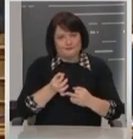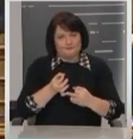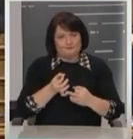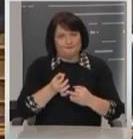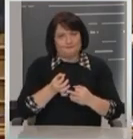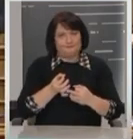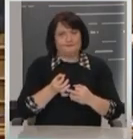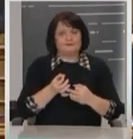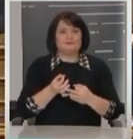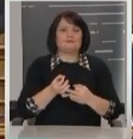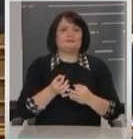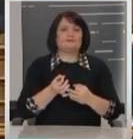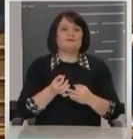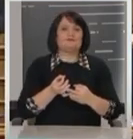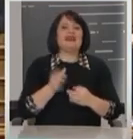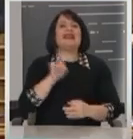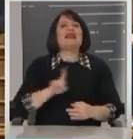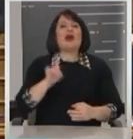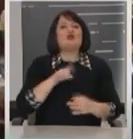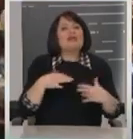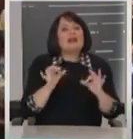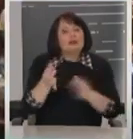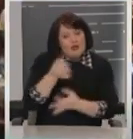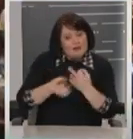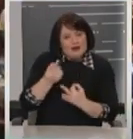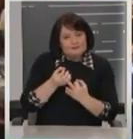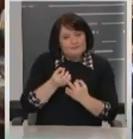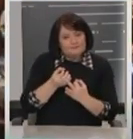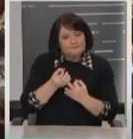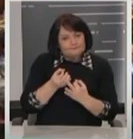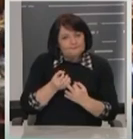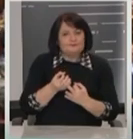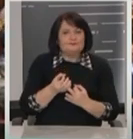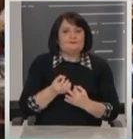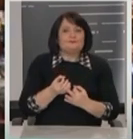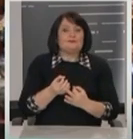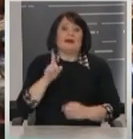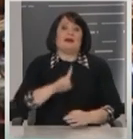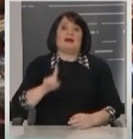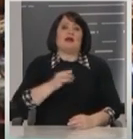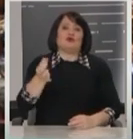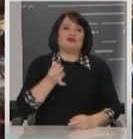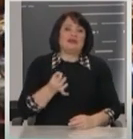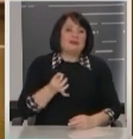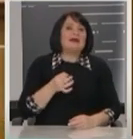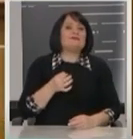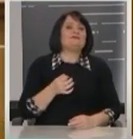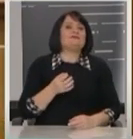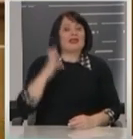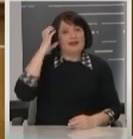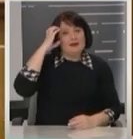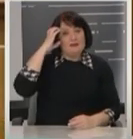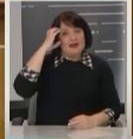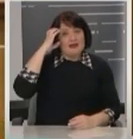στην εισαγωγή της ομιλίας του κ. Μητσοτάκη, ο οποίος αναφέρθηκε σε ένα απόφευγμα δήθεν